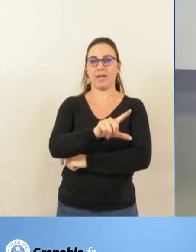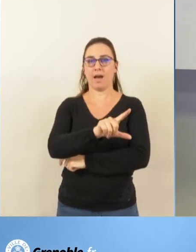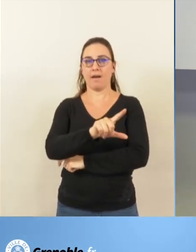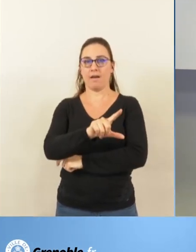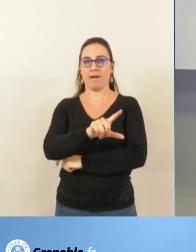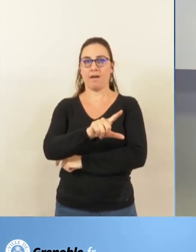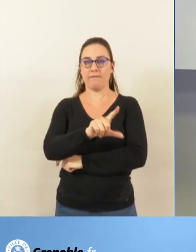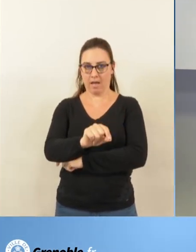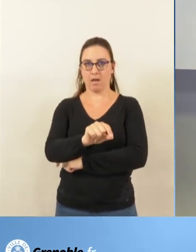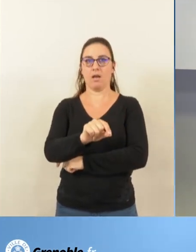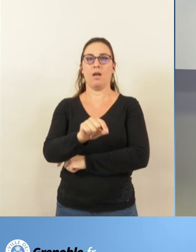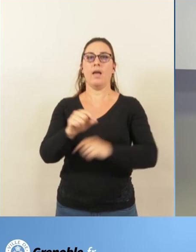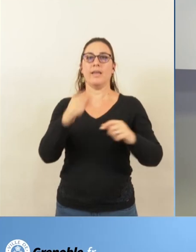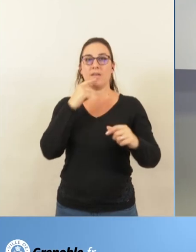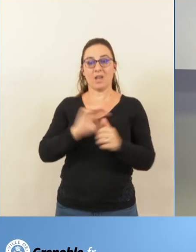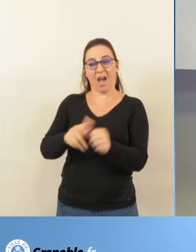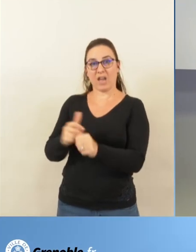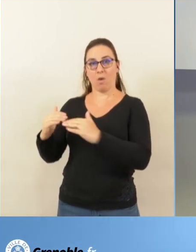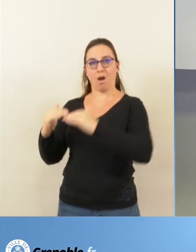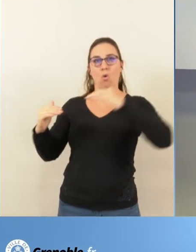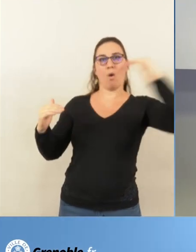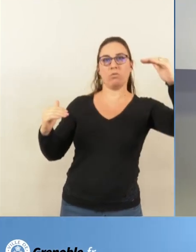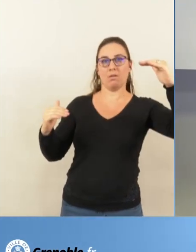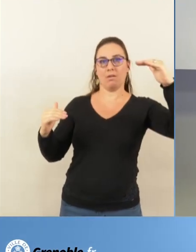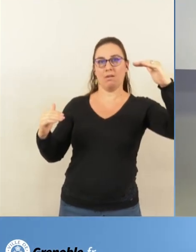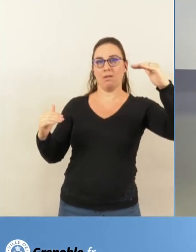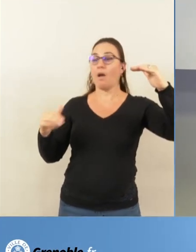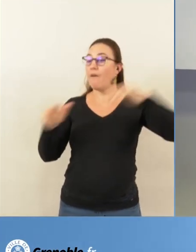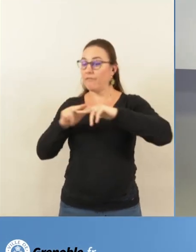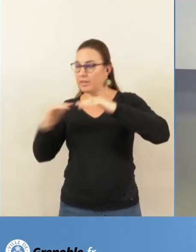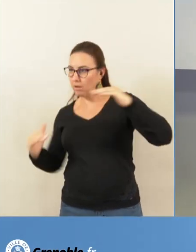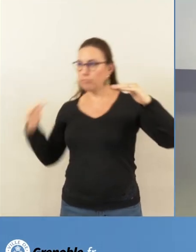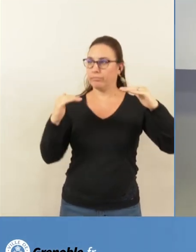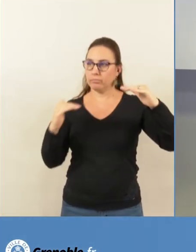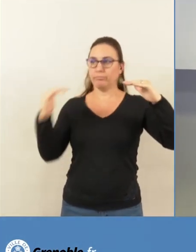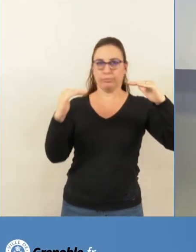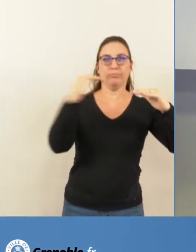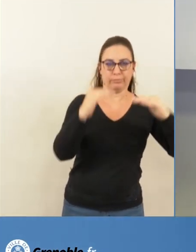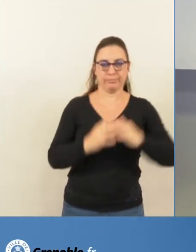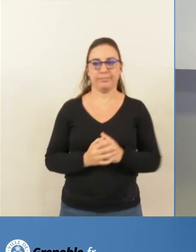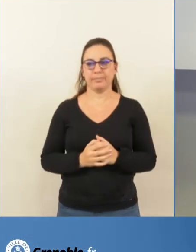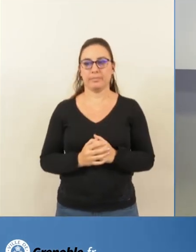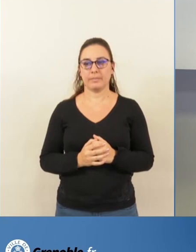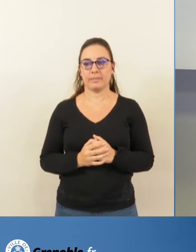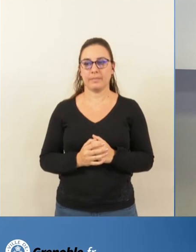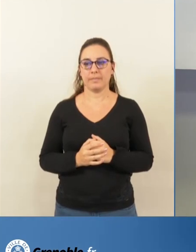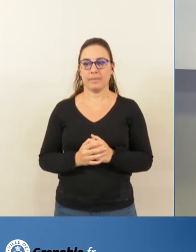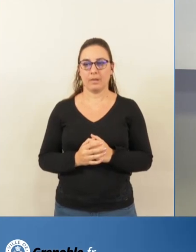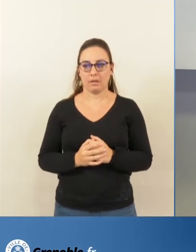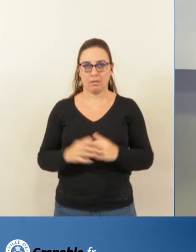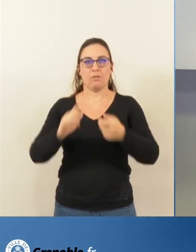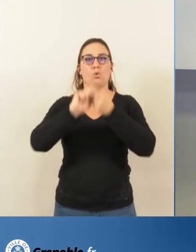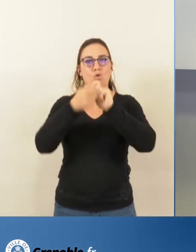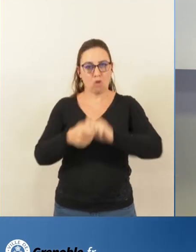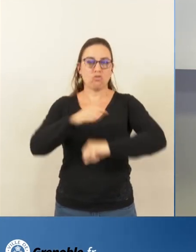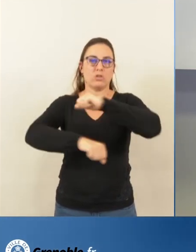de faire remonter d'un rang les adjoints placés sur sous les rangs vacants et donc de modifier le